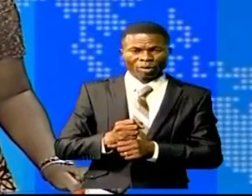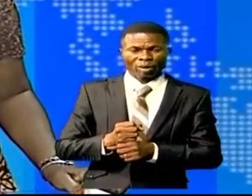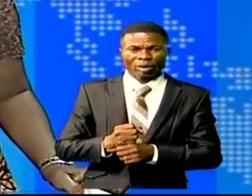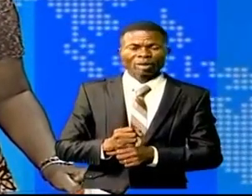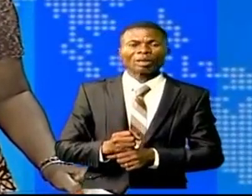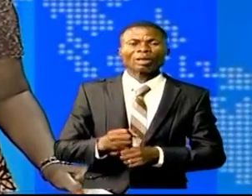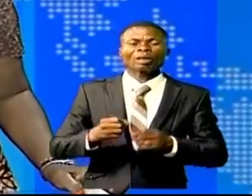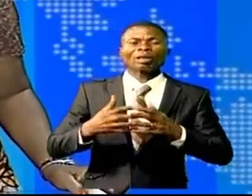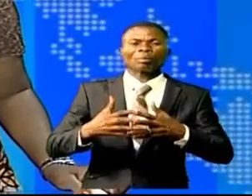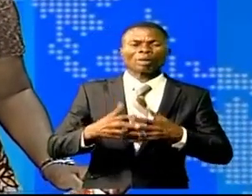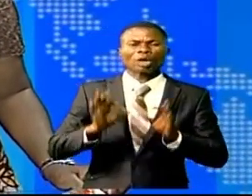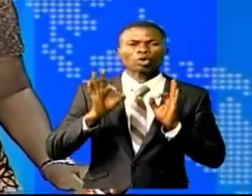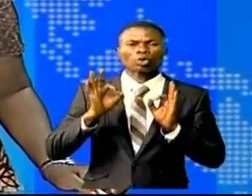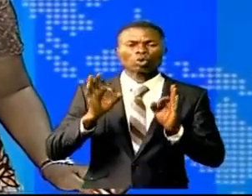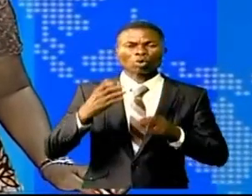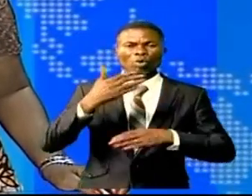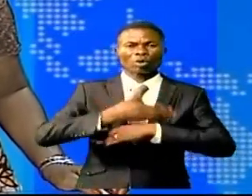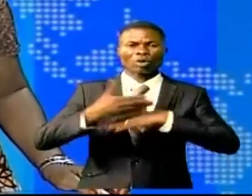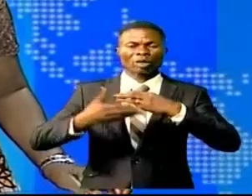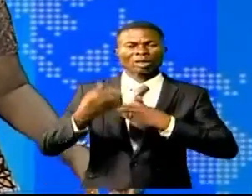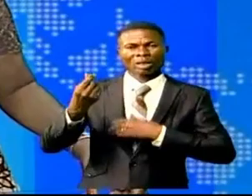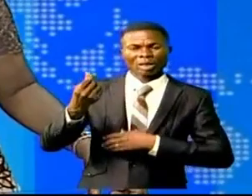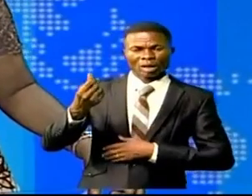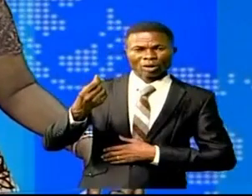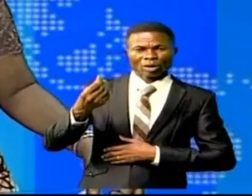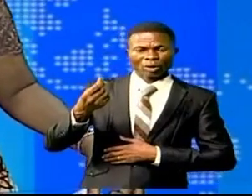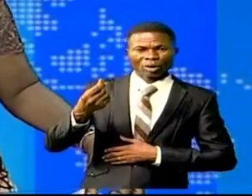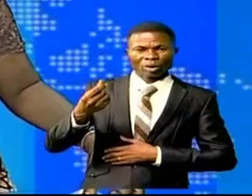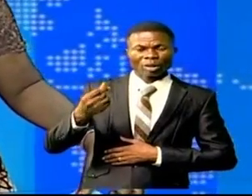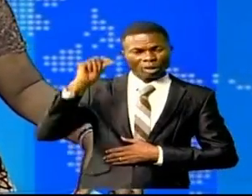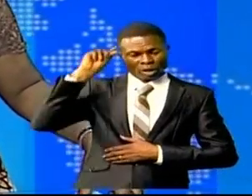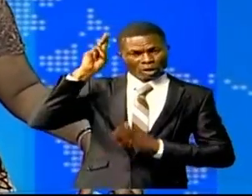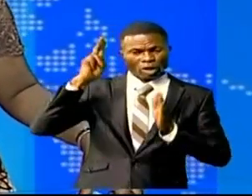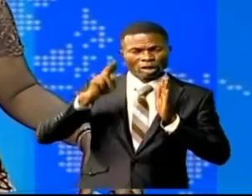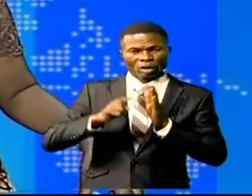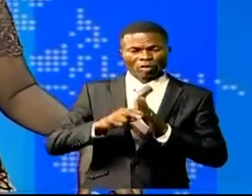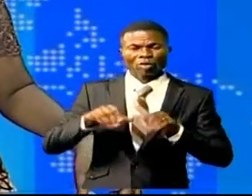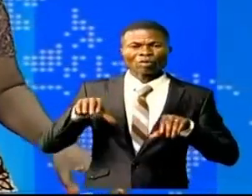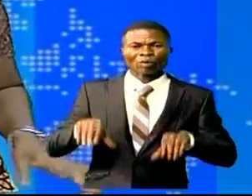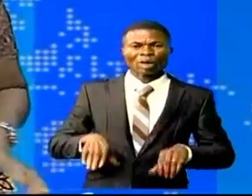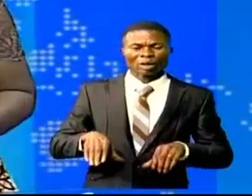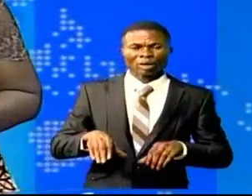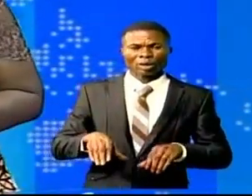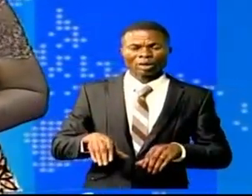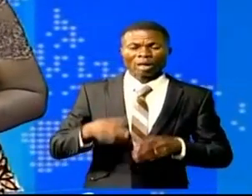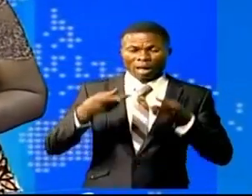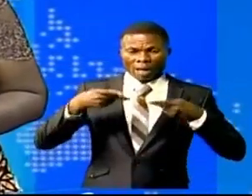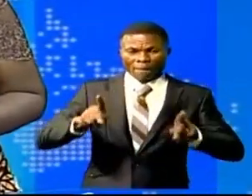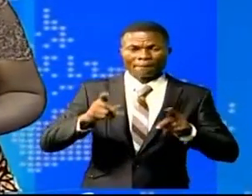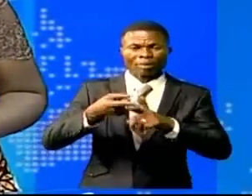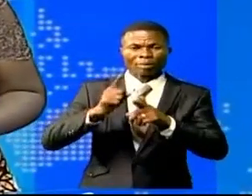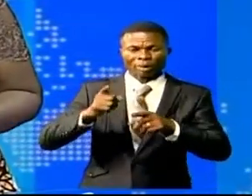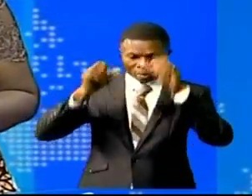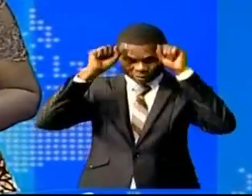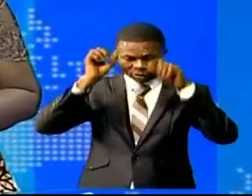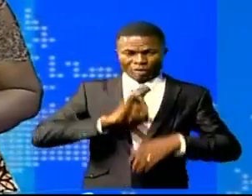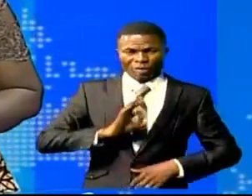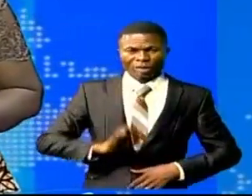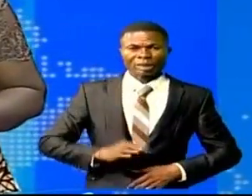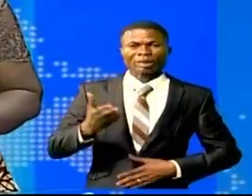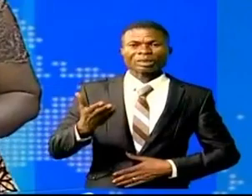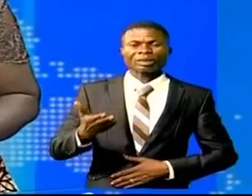moderne construite sur financement du gouvernement national et sur instruction du chef de l'État,